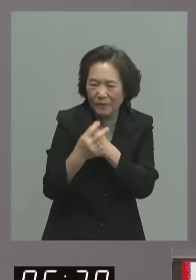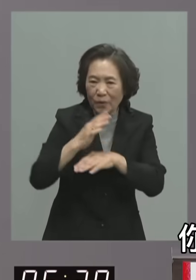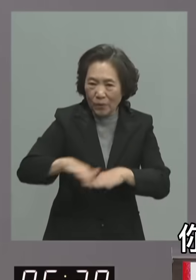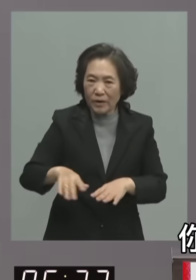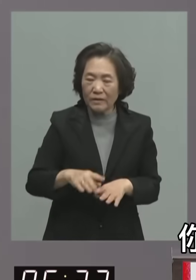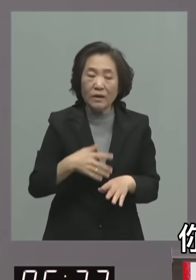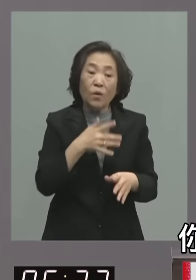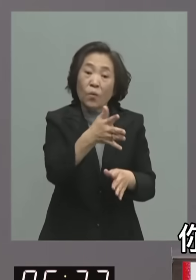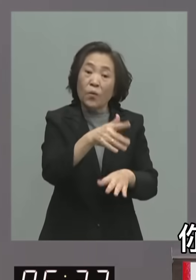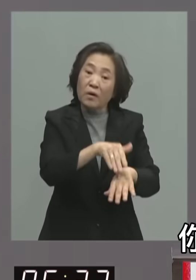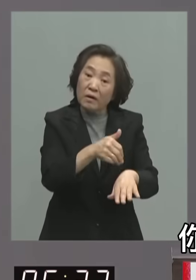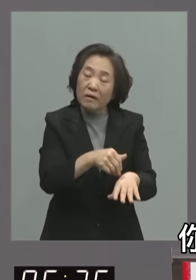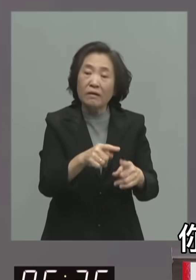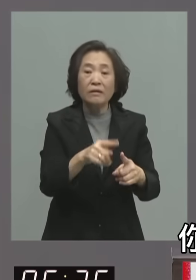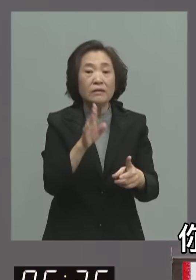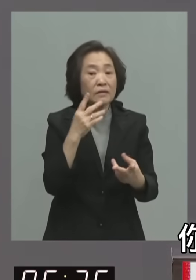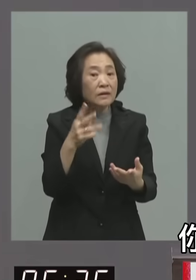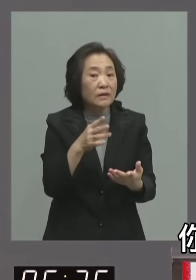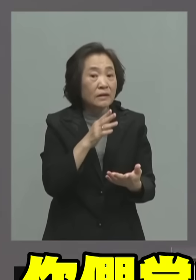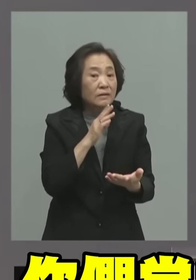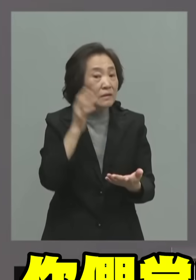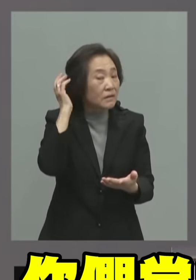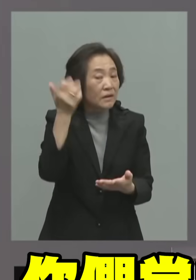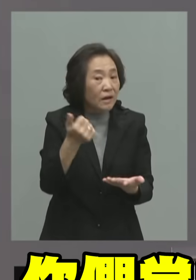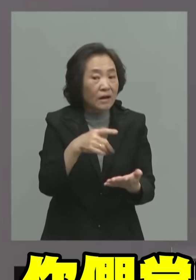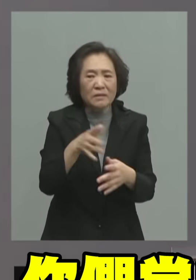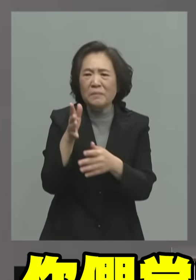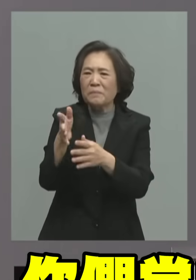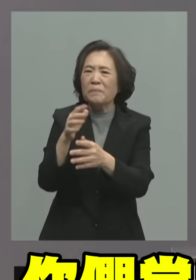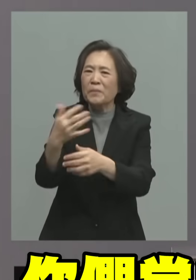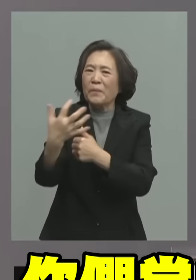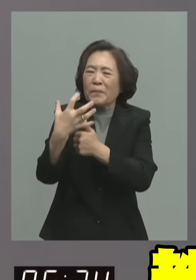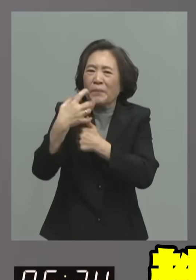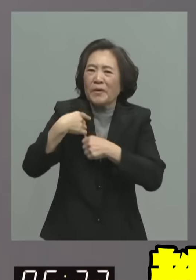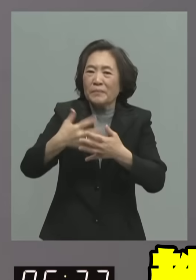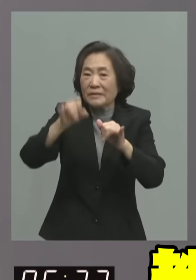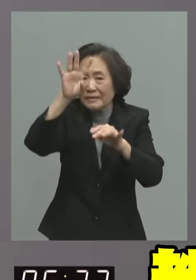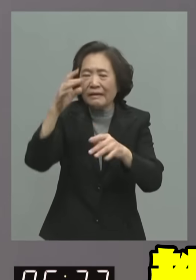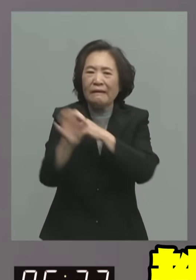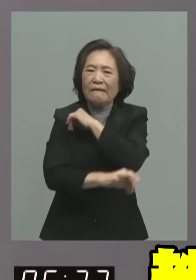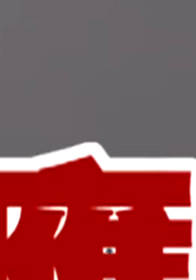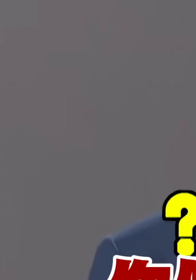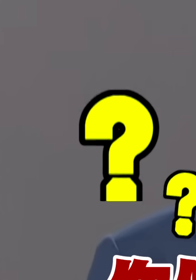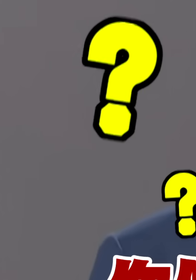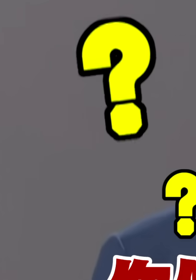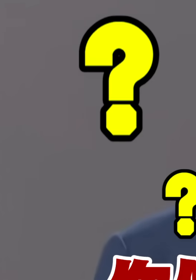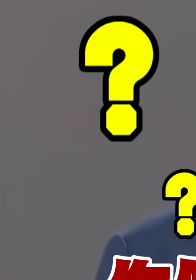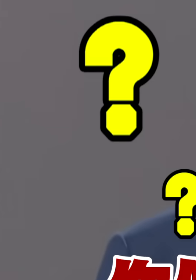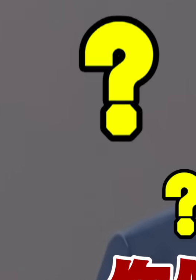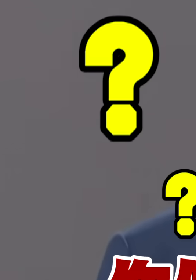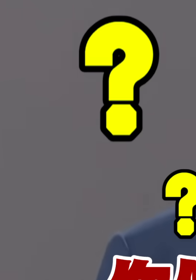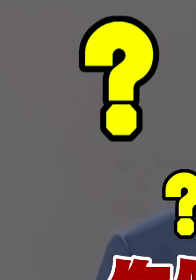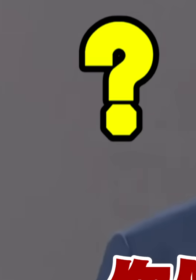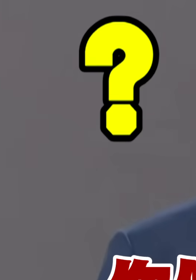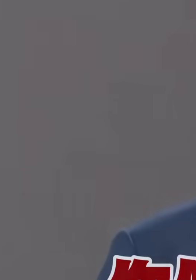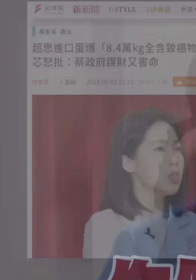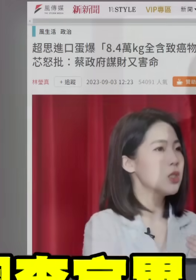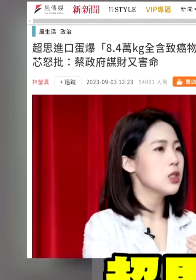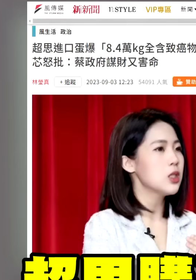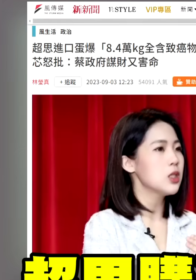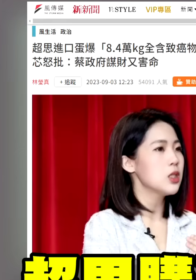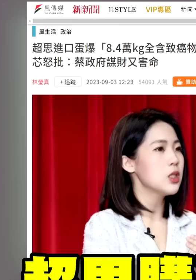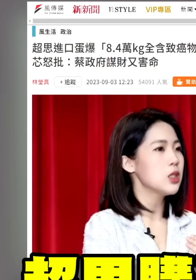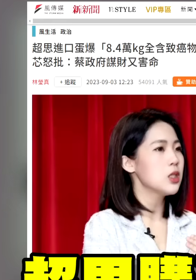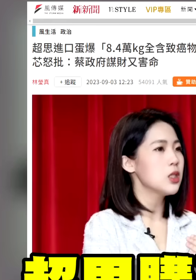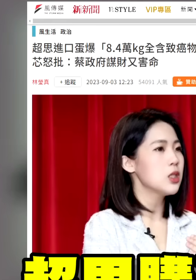主席，你们喜欢骂民进党贪腐，你们常常骂的那几个案子都有结果了，你们应该知道吧？